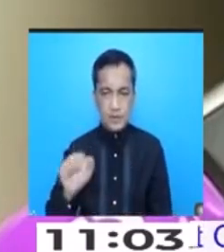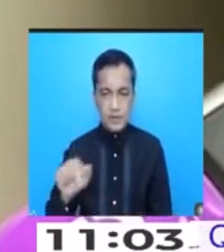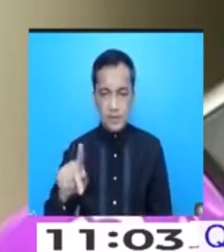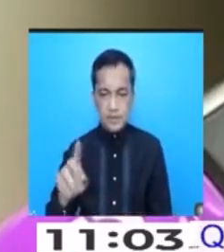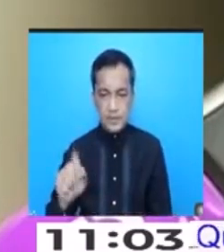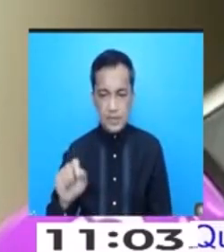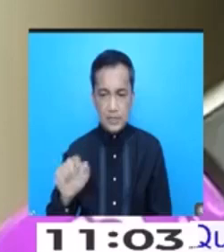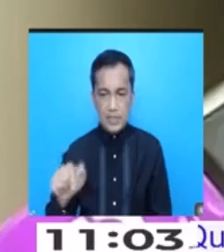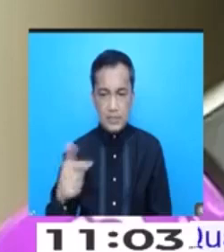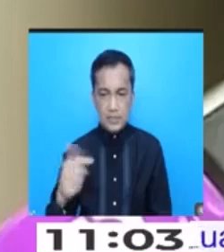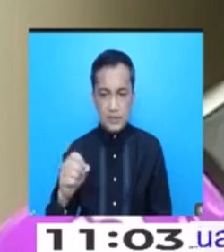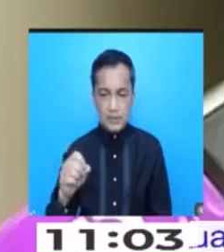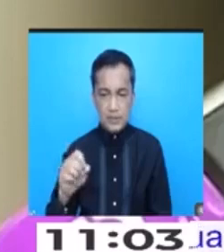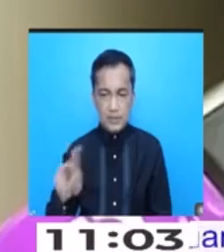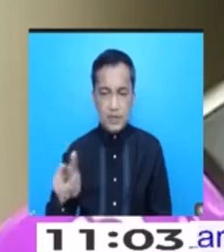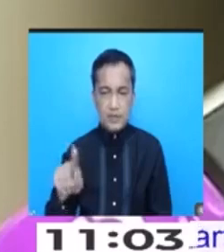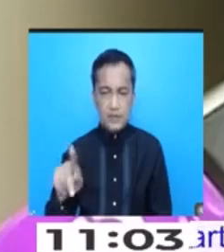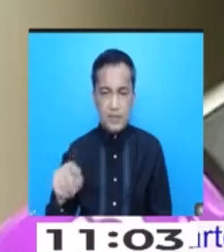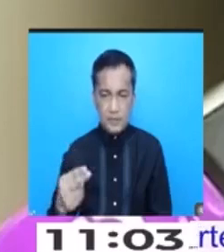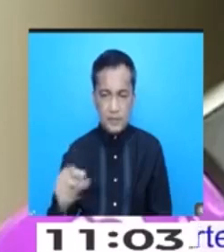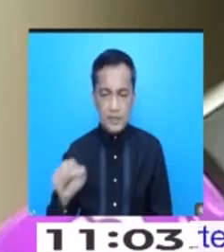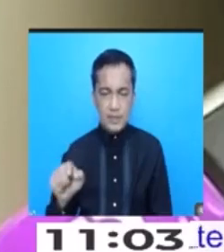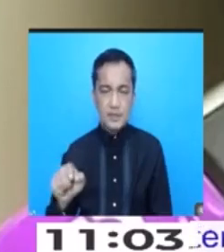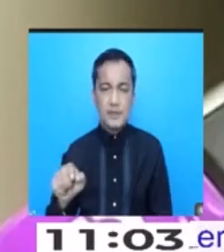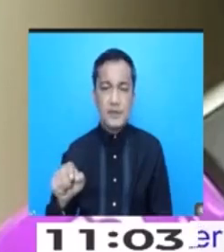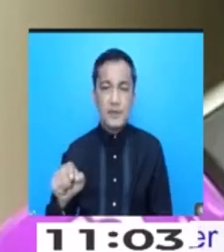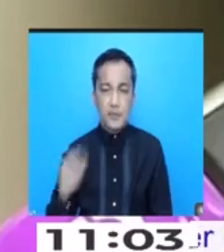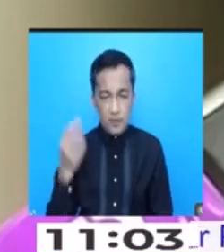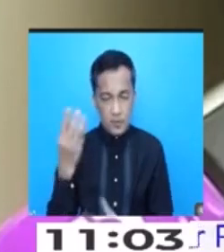www.psa.gov.ph for more updates. Muli, ako po si Ange